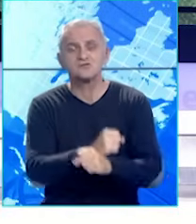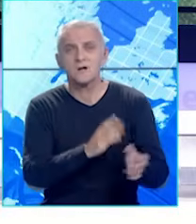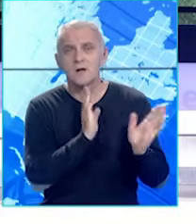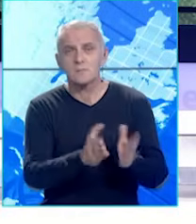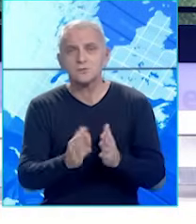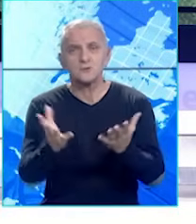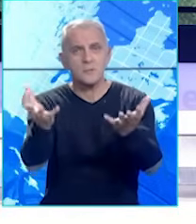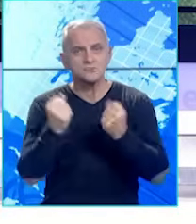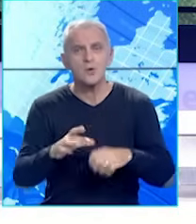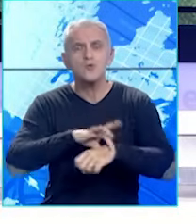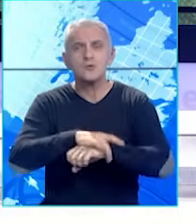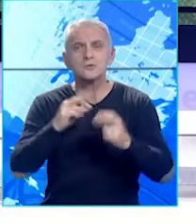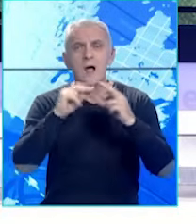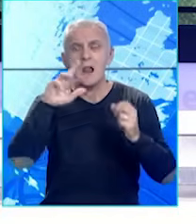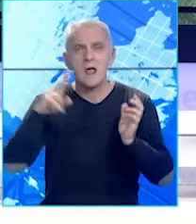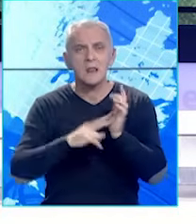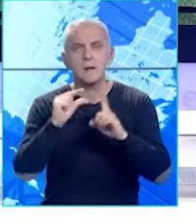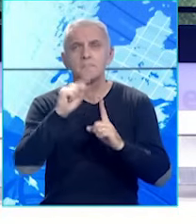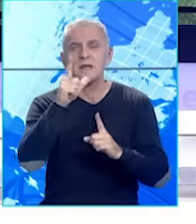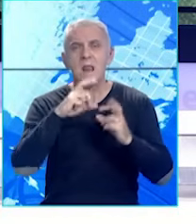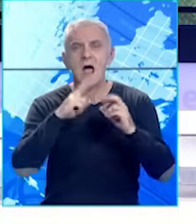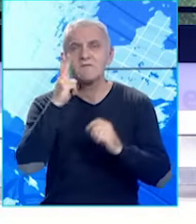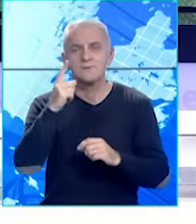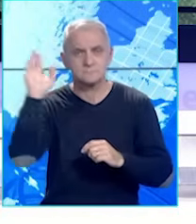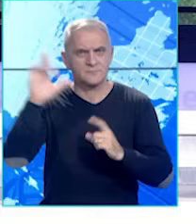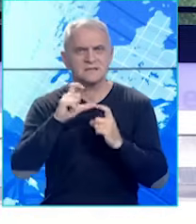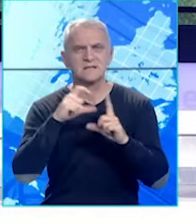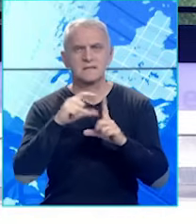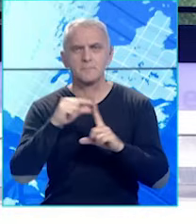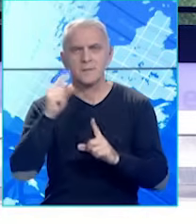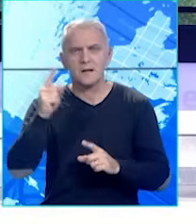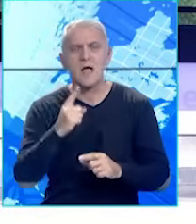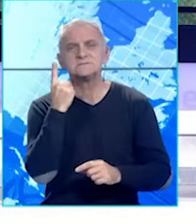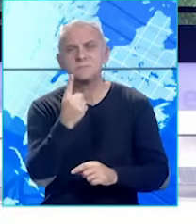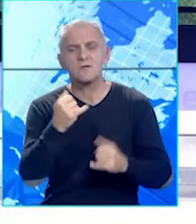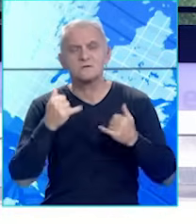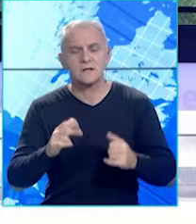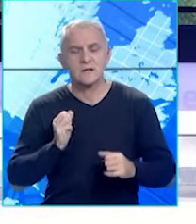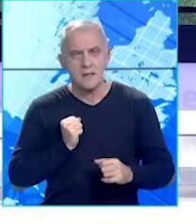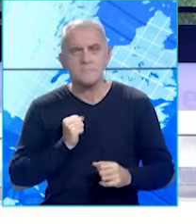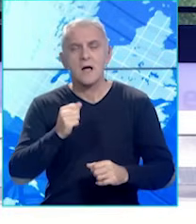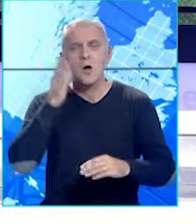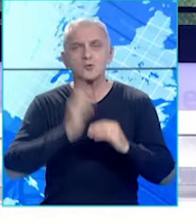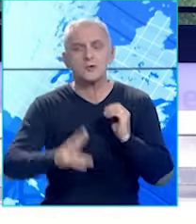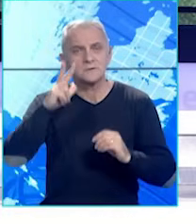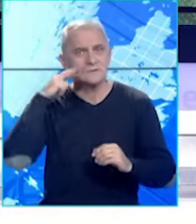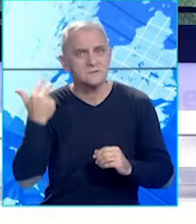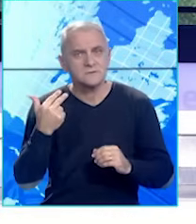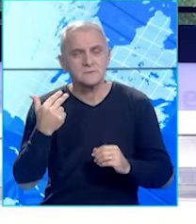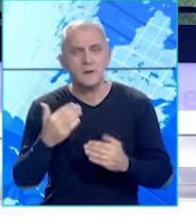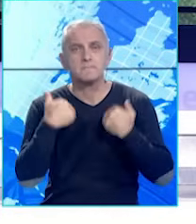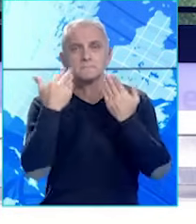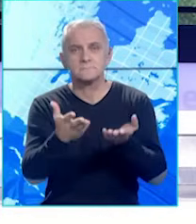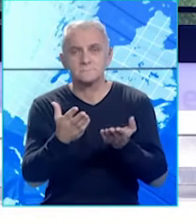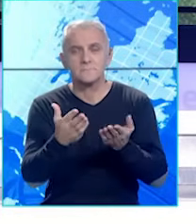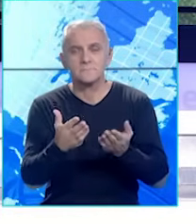okončanja procedure preuzeće dr. Alen Pilav, kadar SDP-a. Izetbegović sada ima rok od 3 dana da